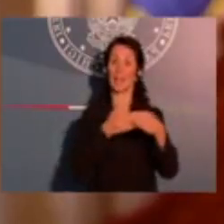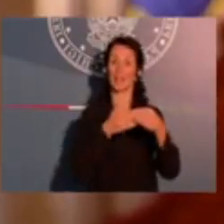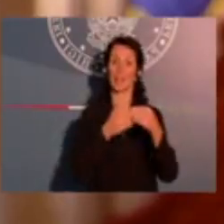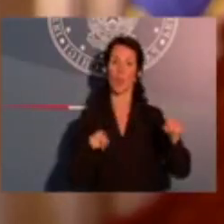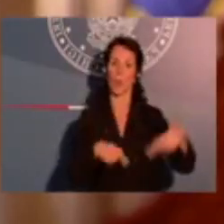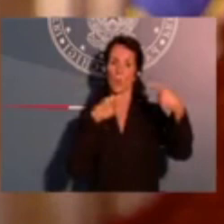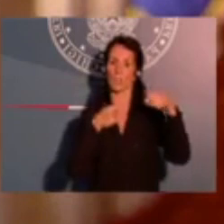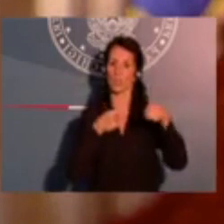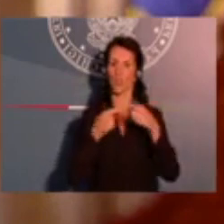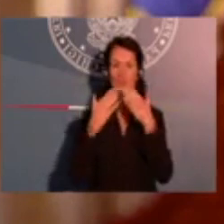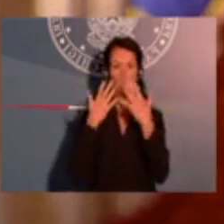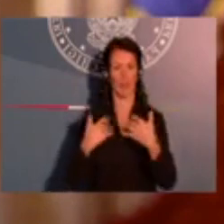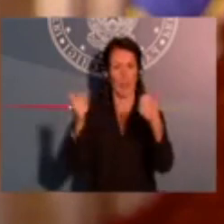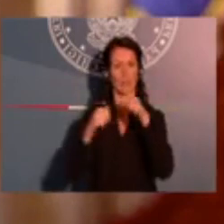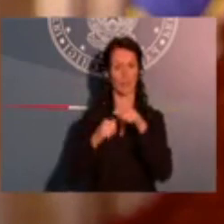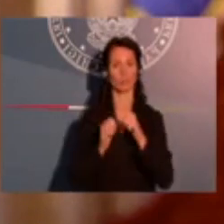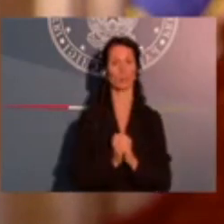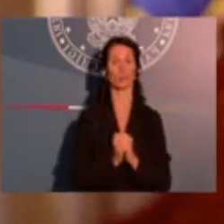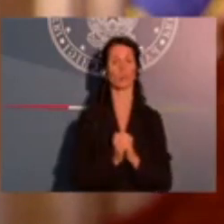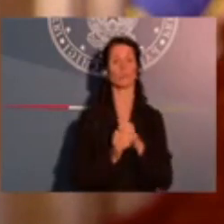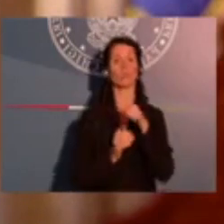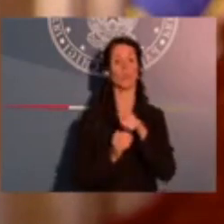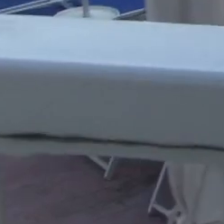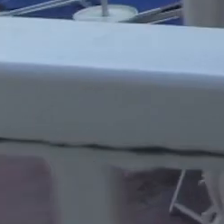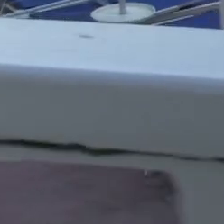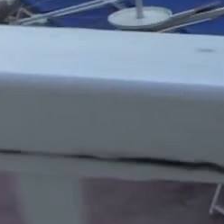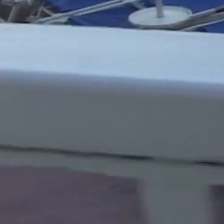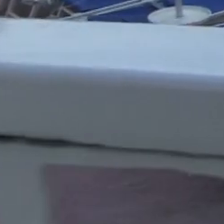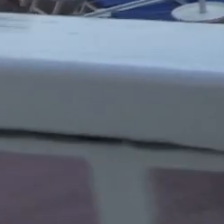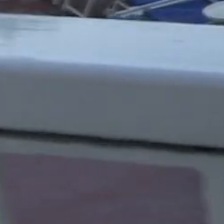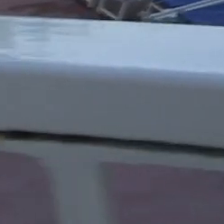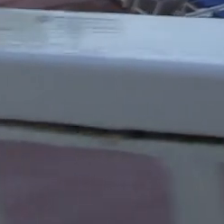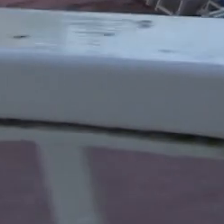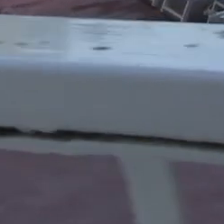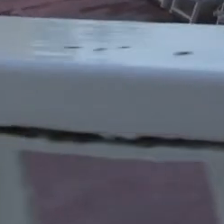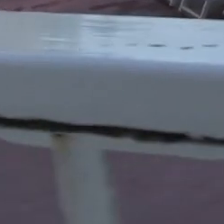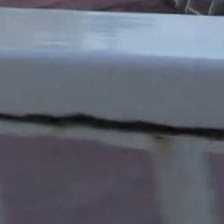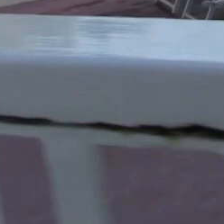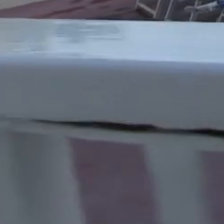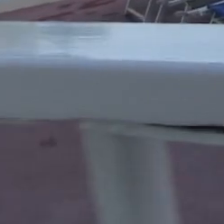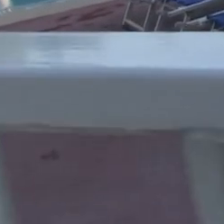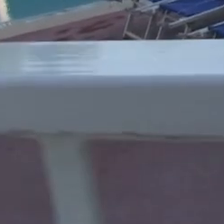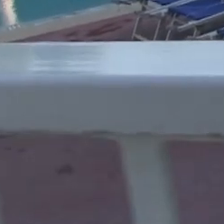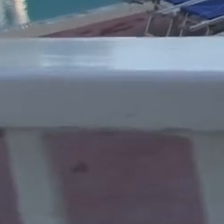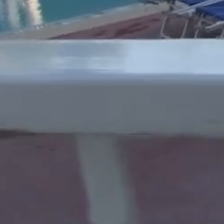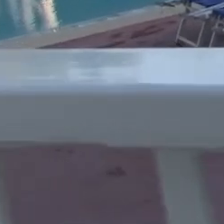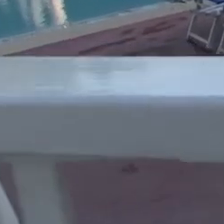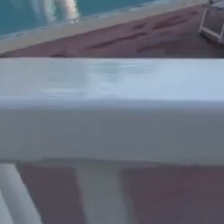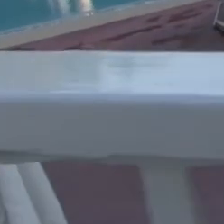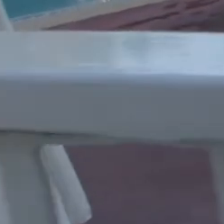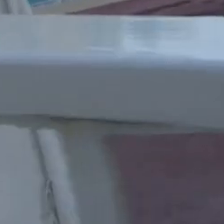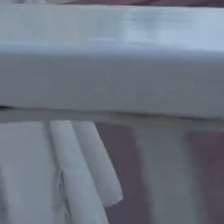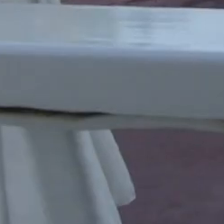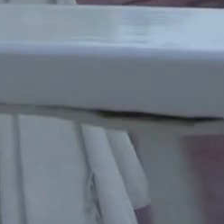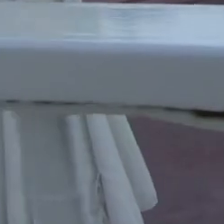tranne nelle zone rosse ma vieta l'uso degli spogliatoi sospese comunque l'attività di palestre e piscine l'attività